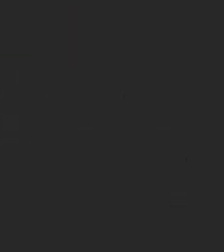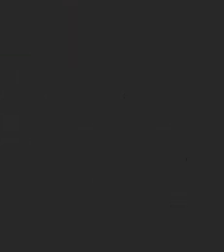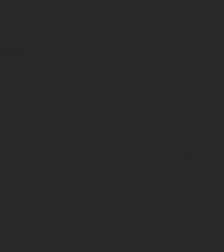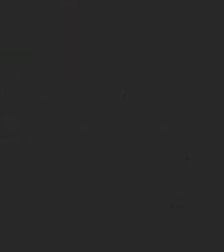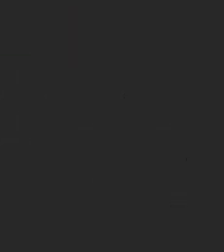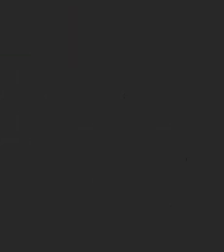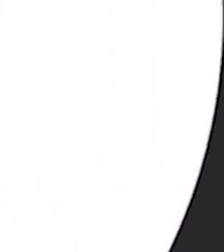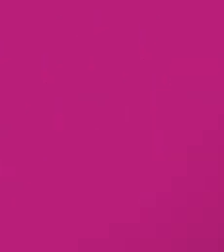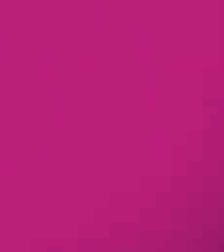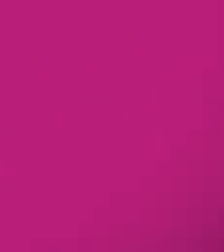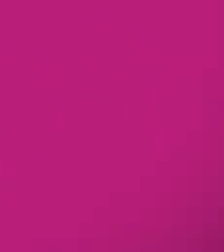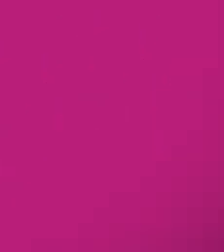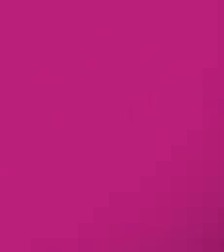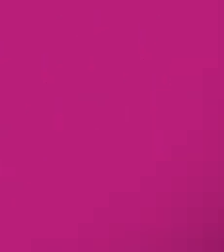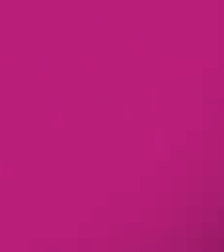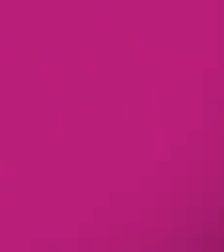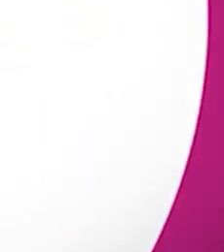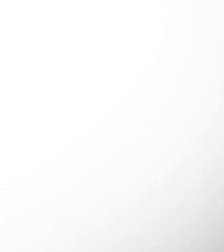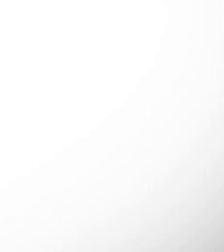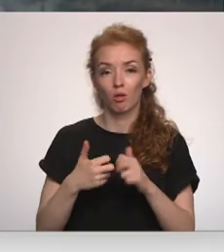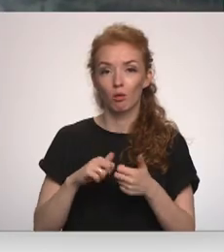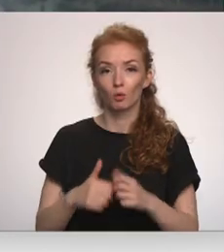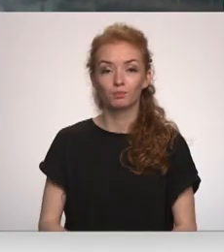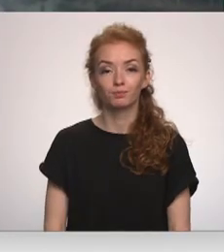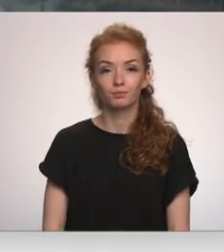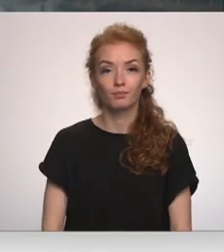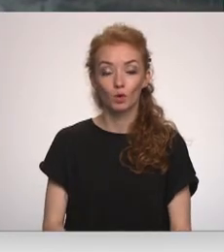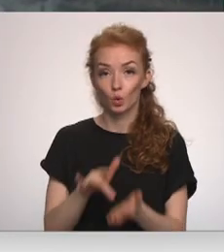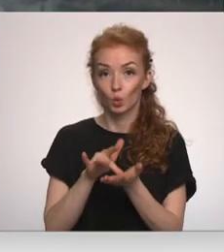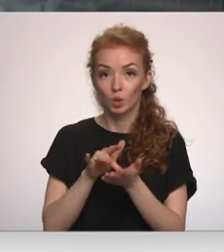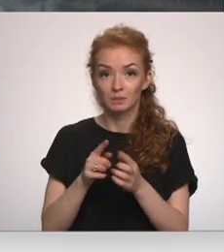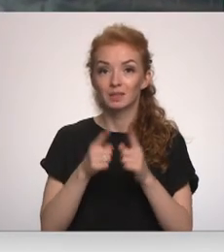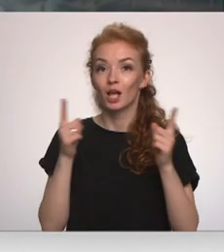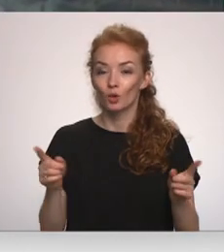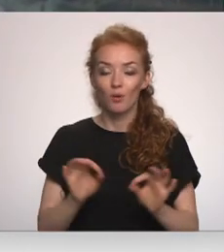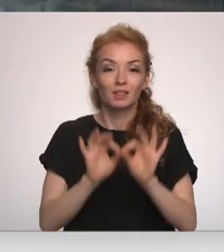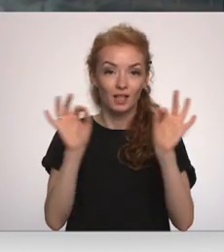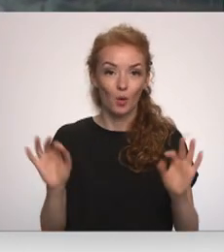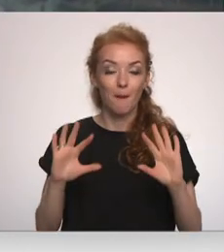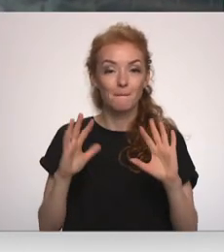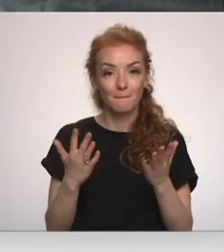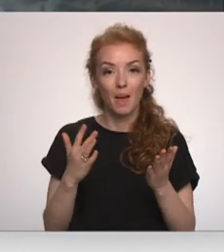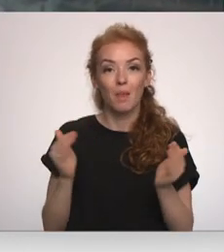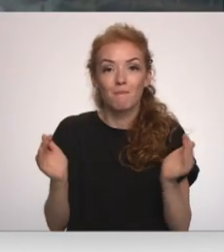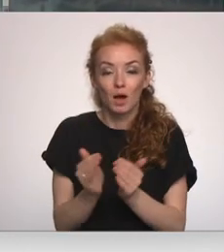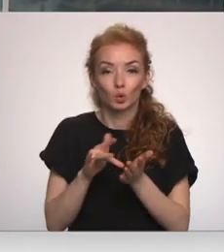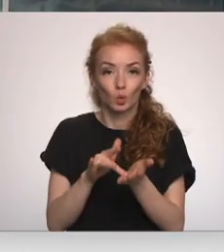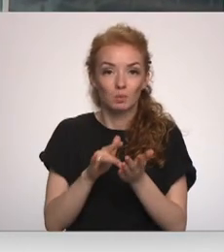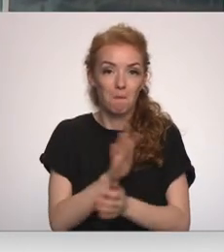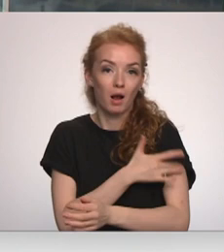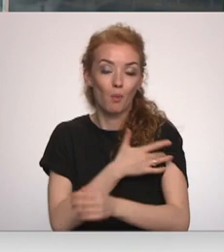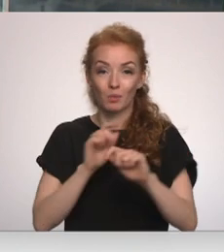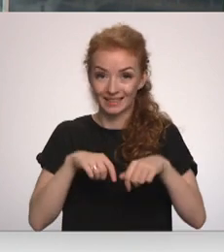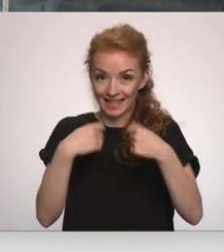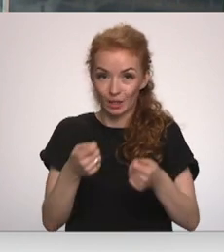Re, viss ēters ir te! Turisma sezona ir sākusies, bet mazajiem turisma pakalpojumu sniedzējiem,